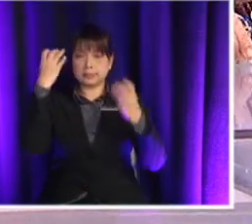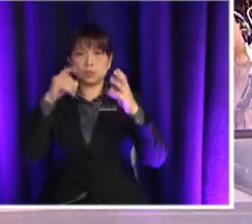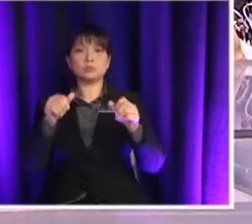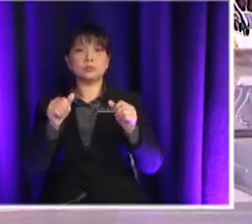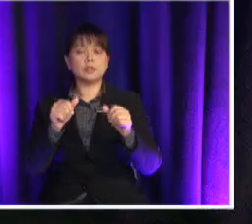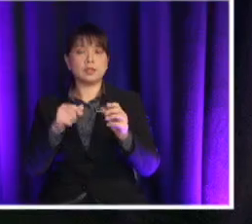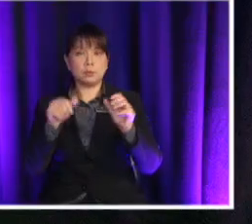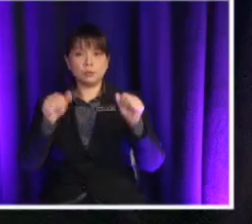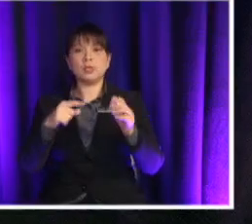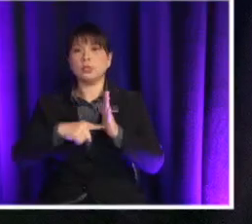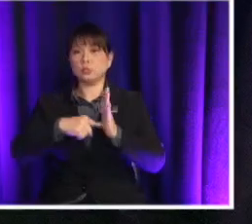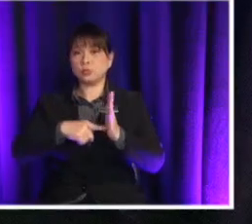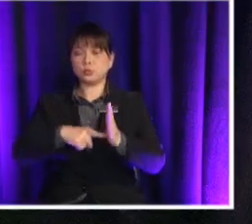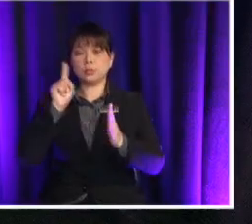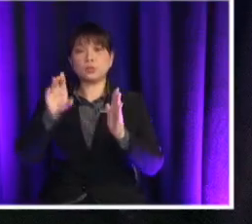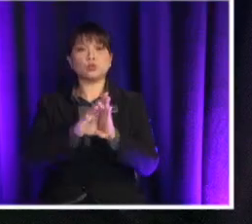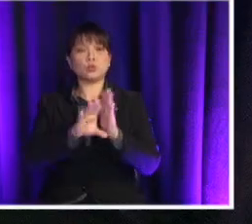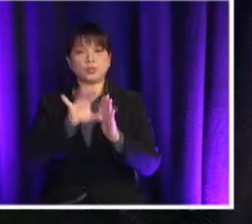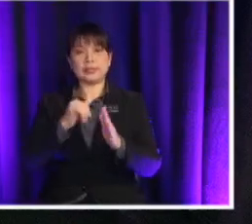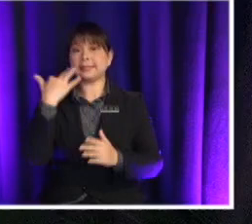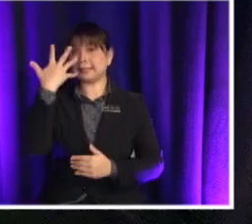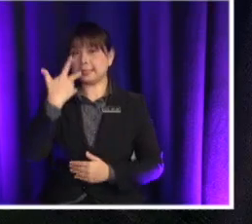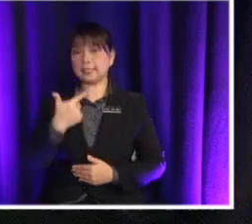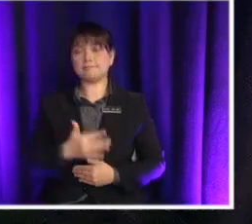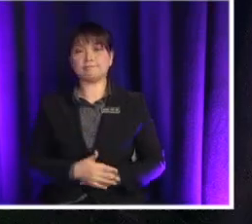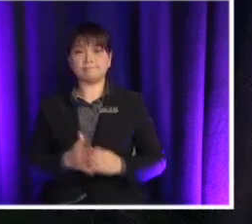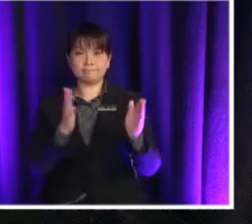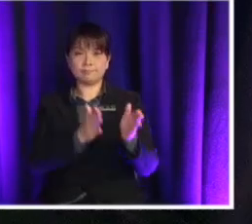Ini contoh yang kita